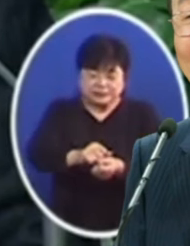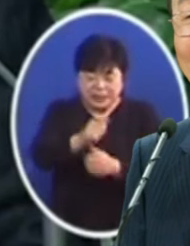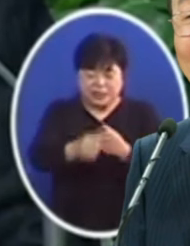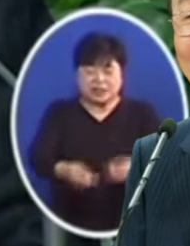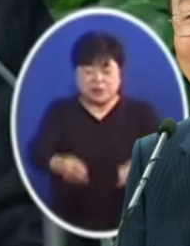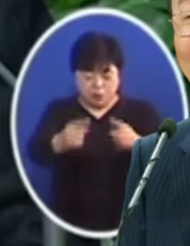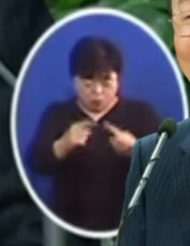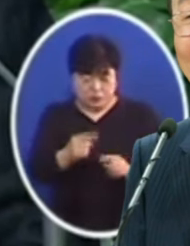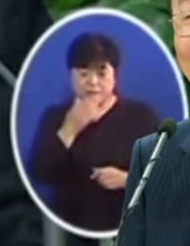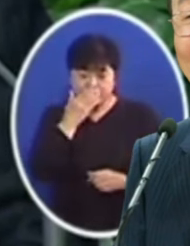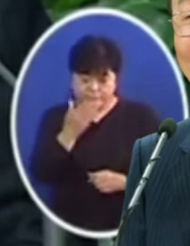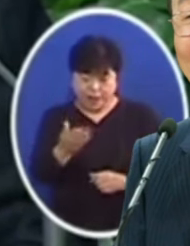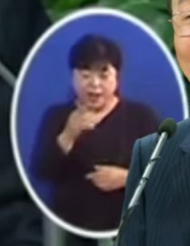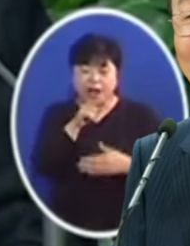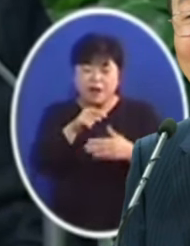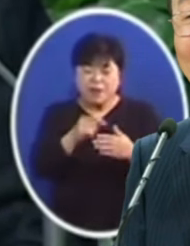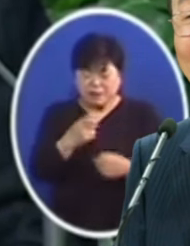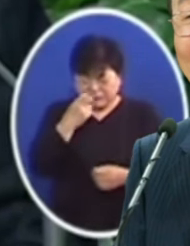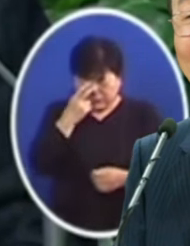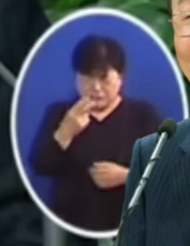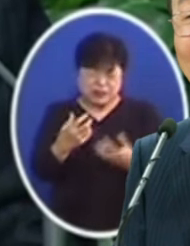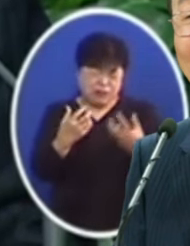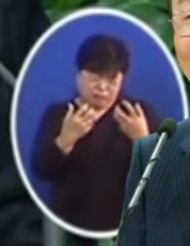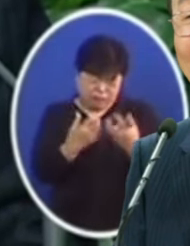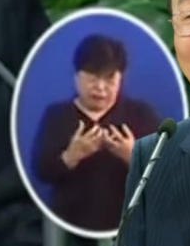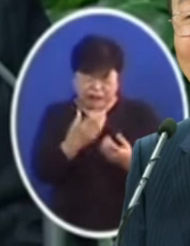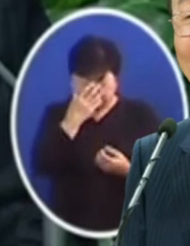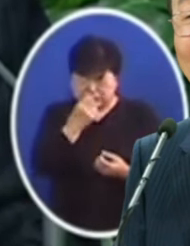수가 있는 것입니다. 마음의 냄새가 꽉 나는